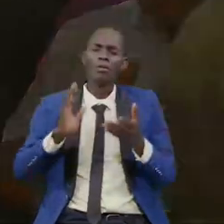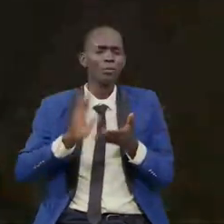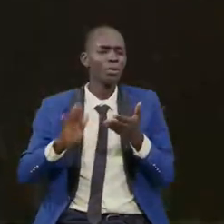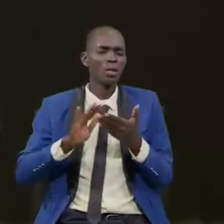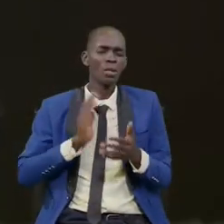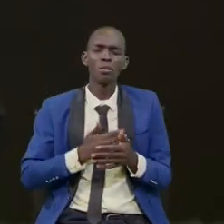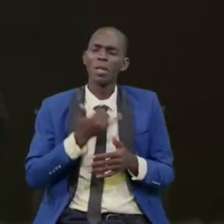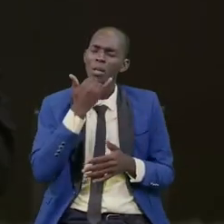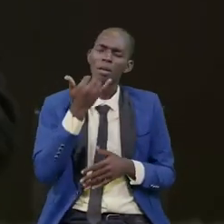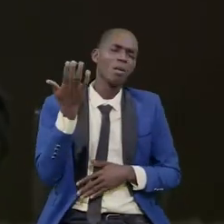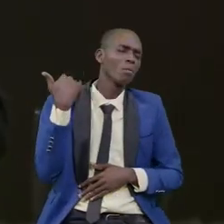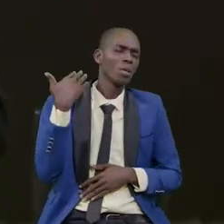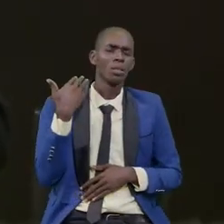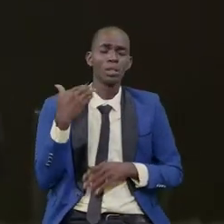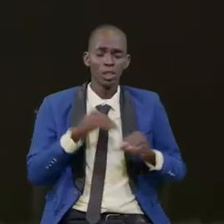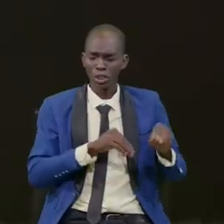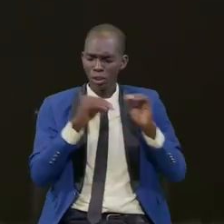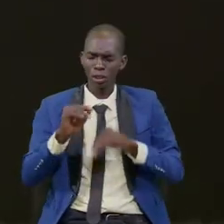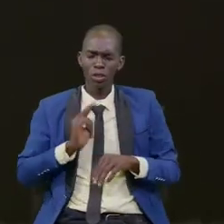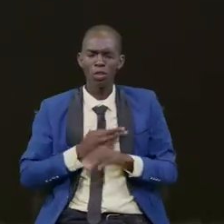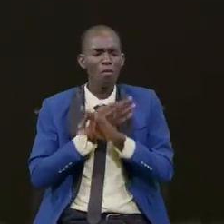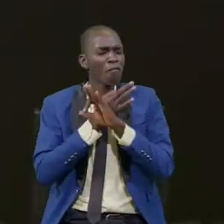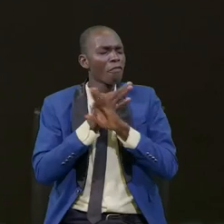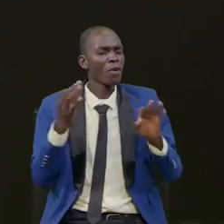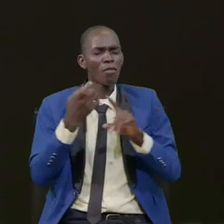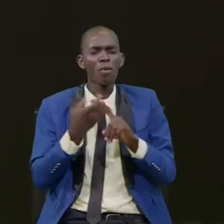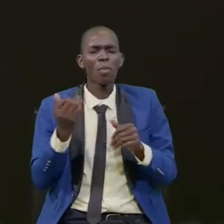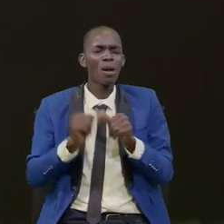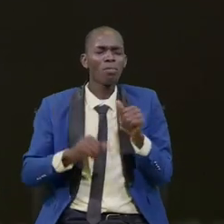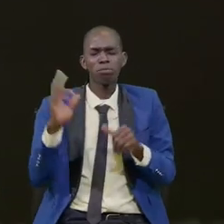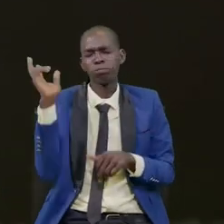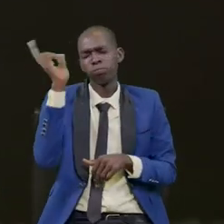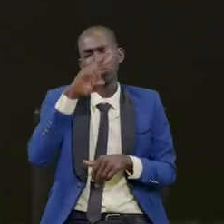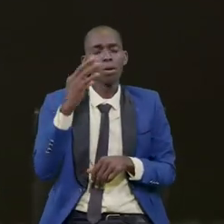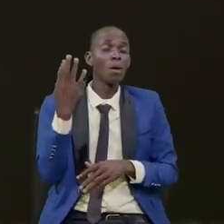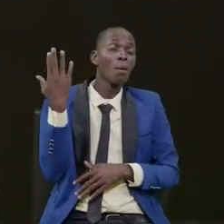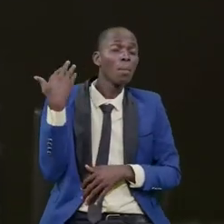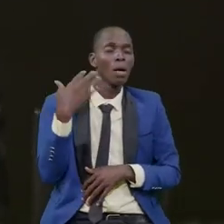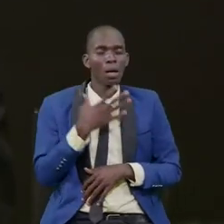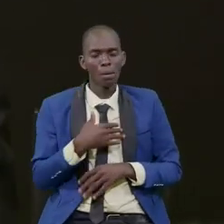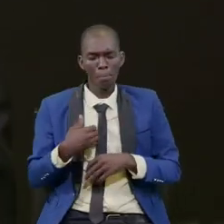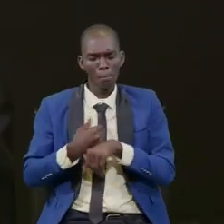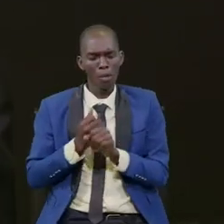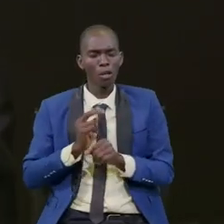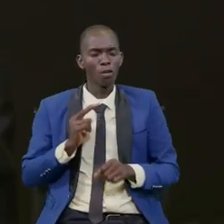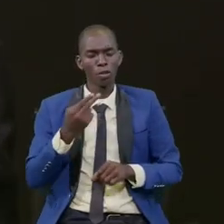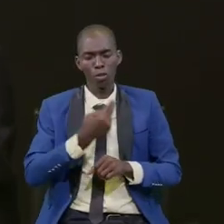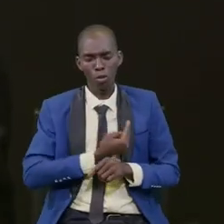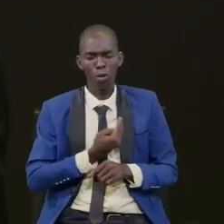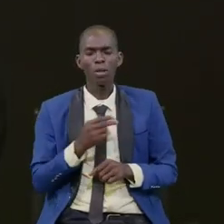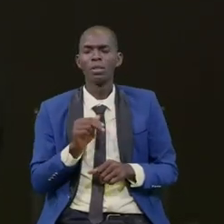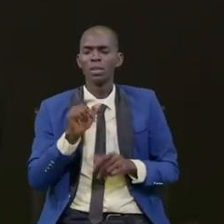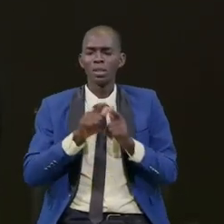Pardonne le passé. Affranchis-nous de toute imprudence et fais de nous